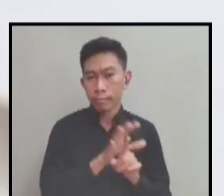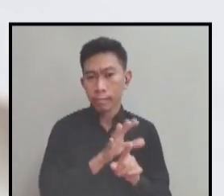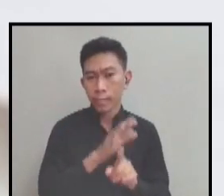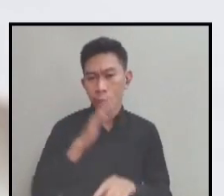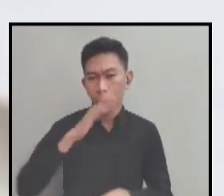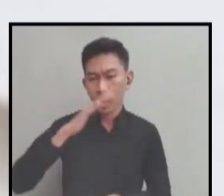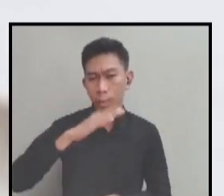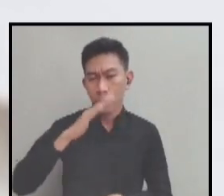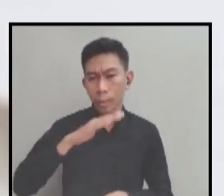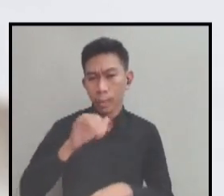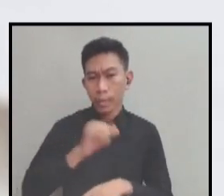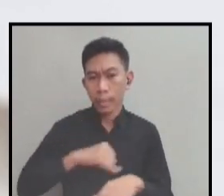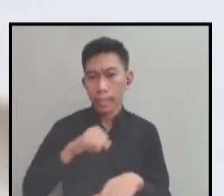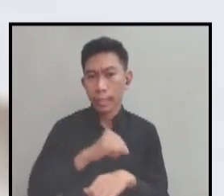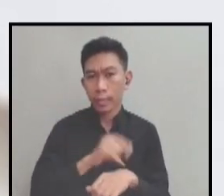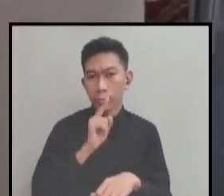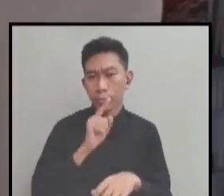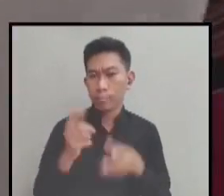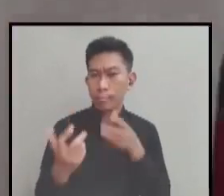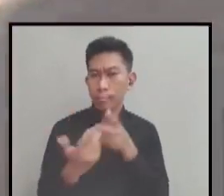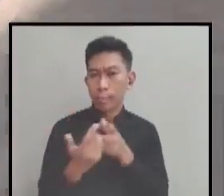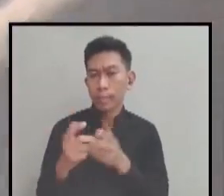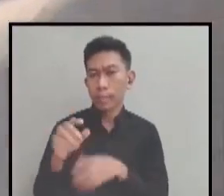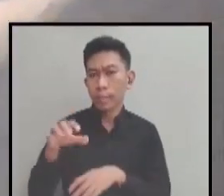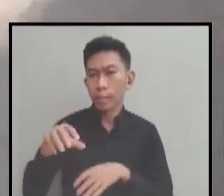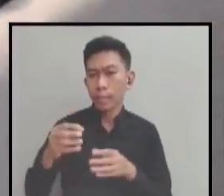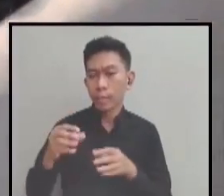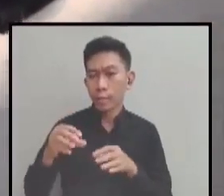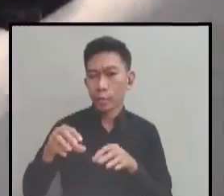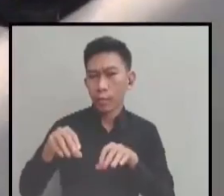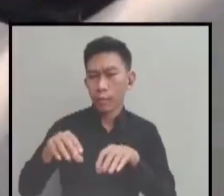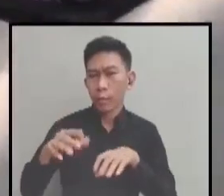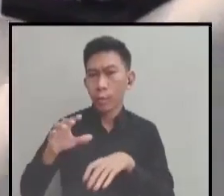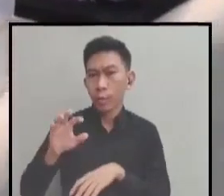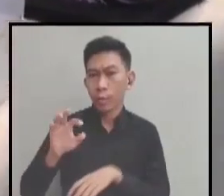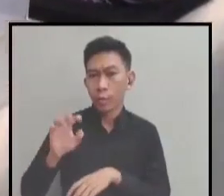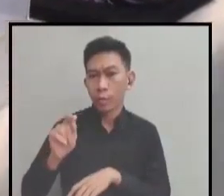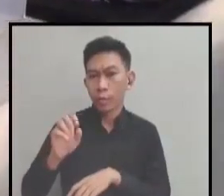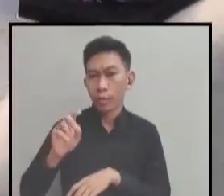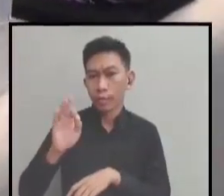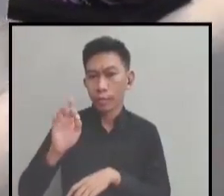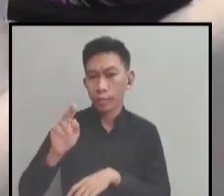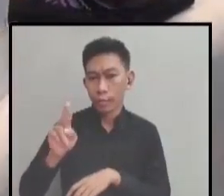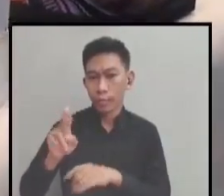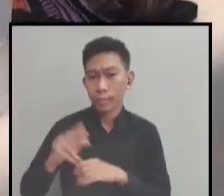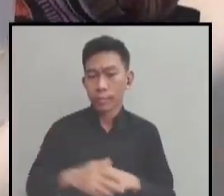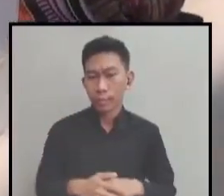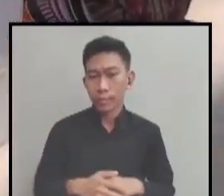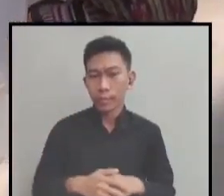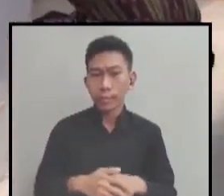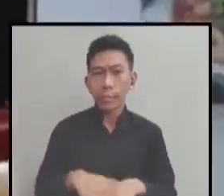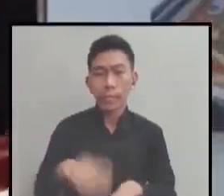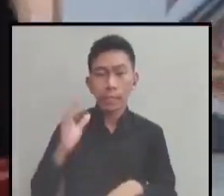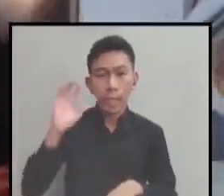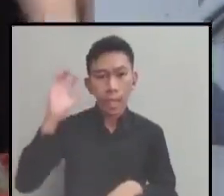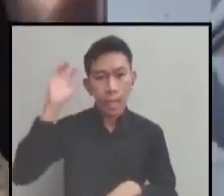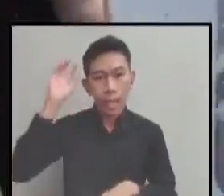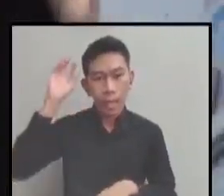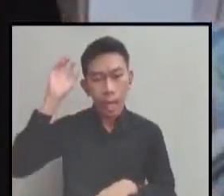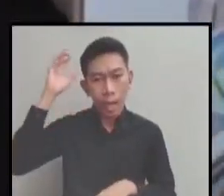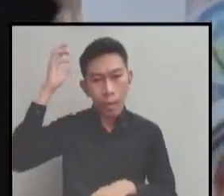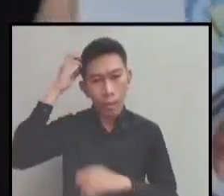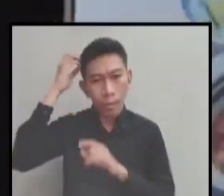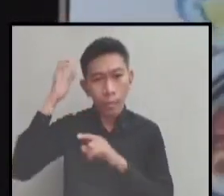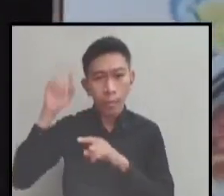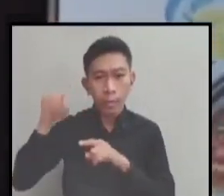tofu at mayroon ding tempeh chips. Hindi rin magpapahuli sa noodles ang Lao PDR dahil mayroon silang cow soy. Ito